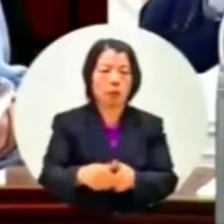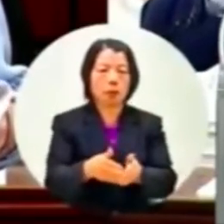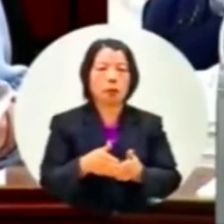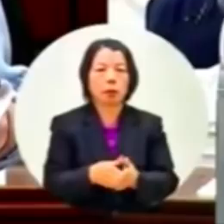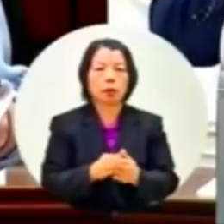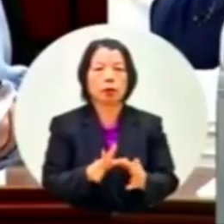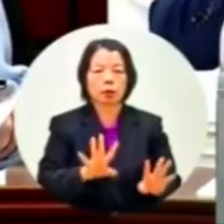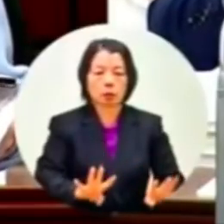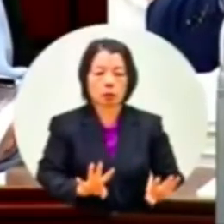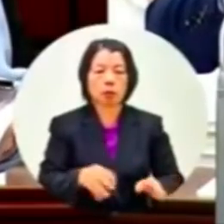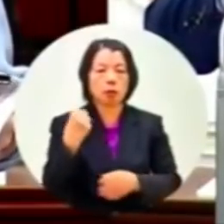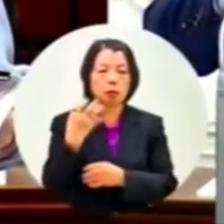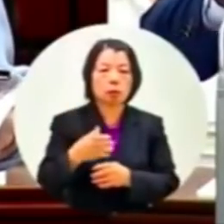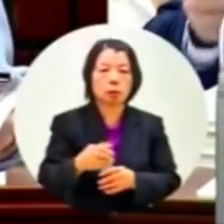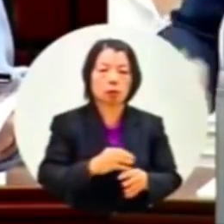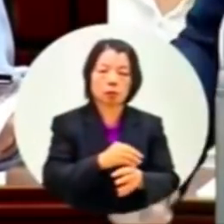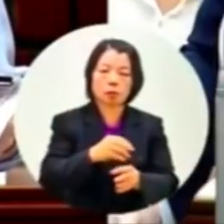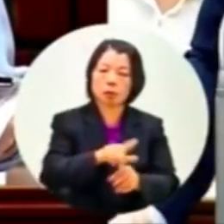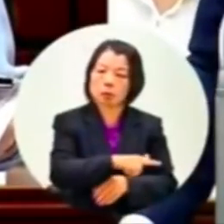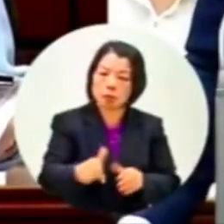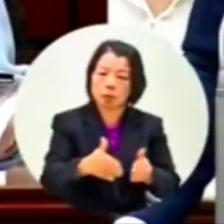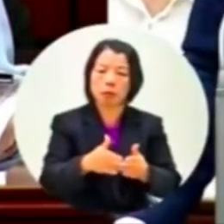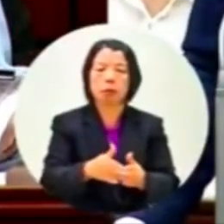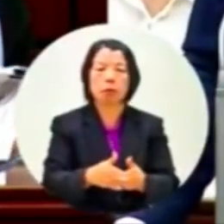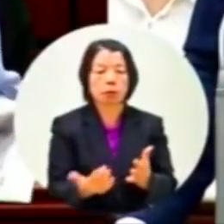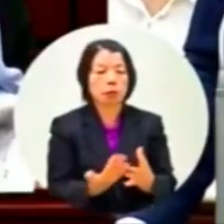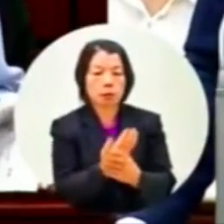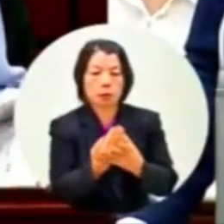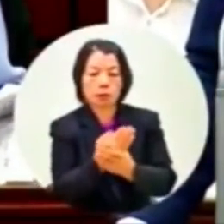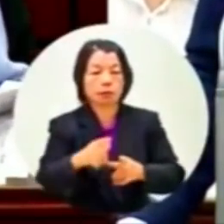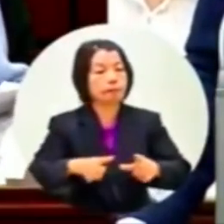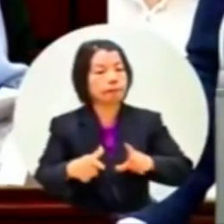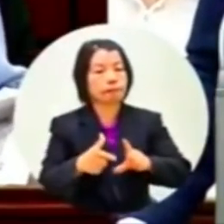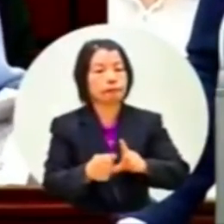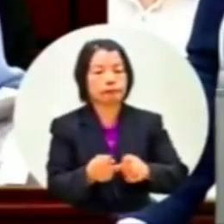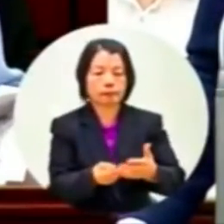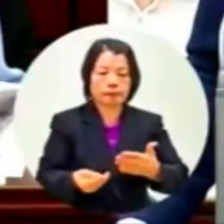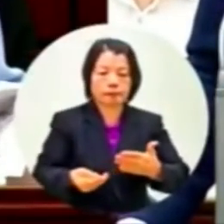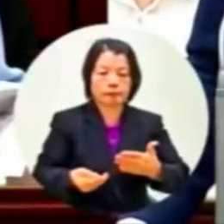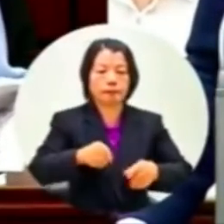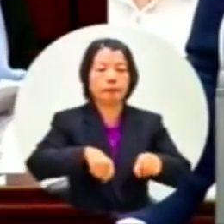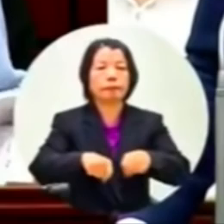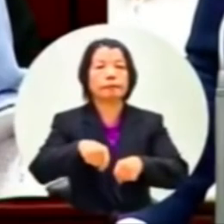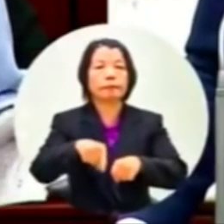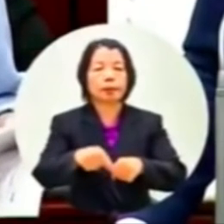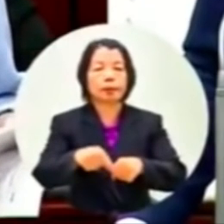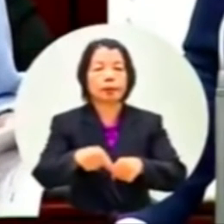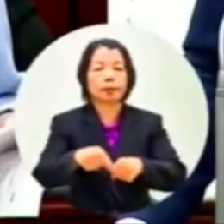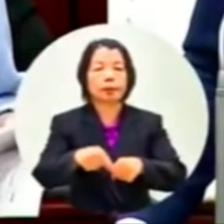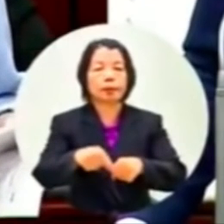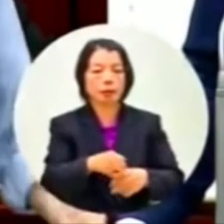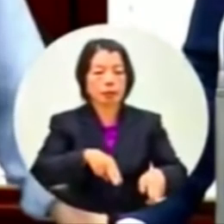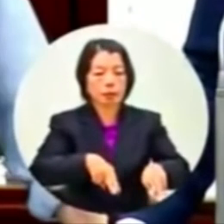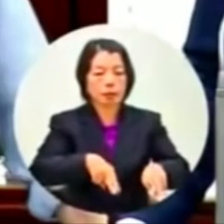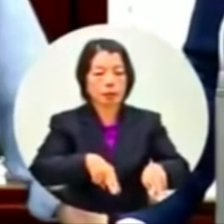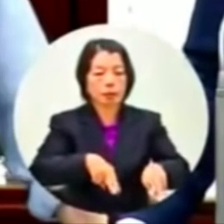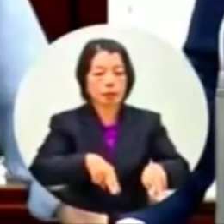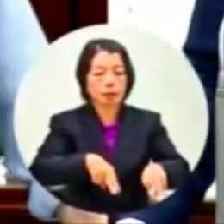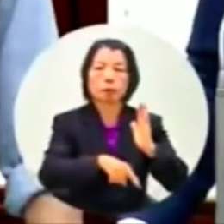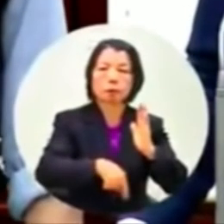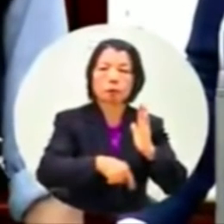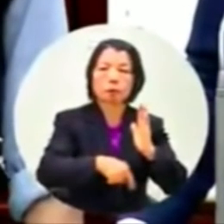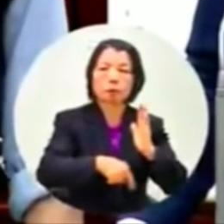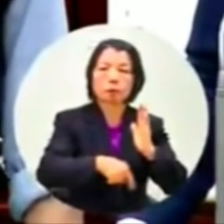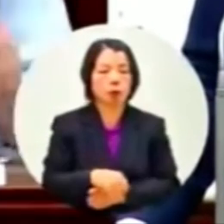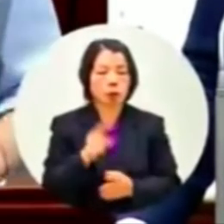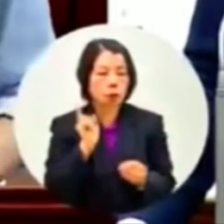计新材料循环产业园区申请计划，我们非常感谢行政院，那愿意重视这个案子。也